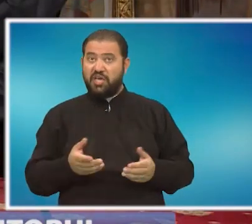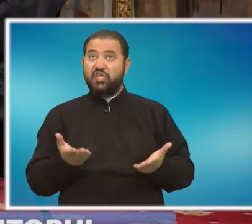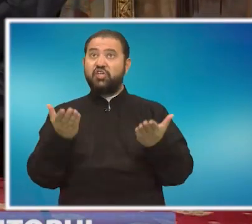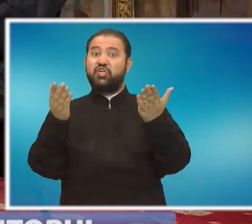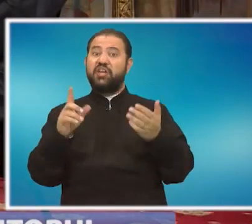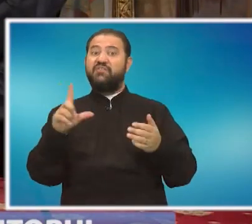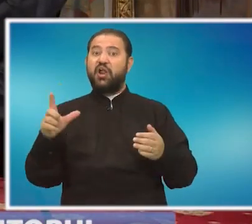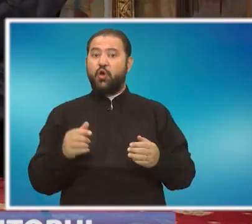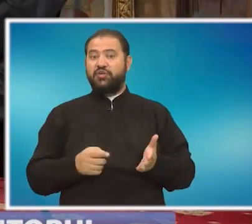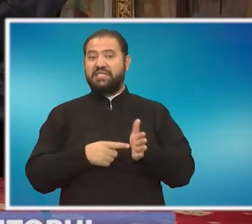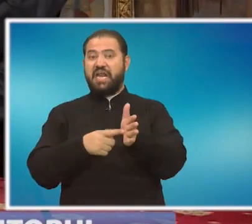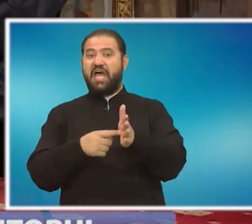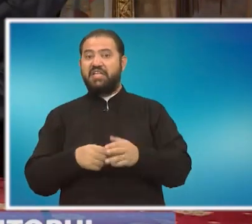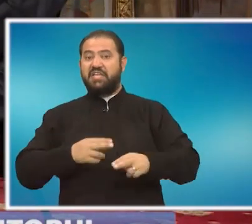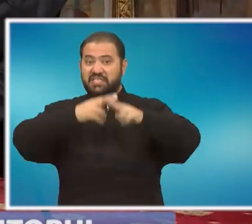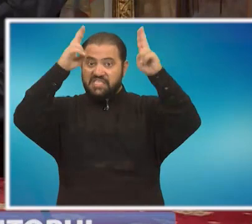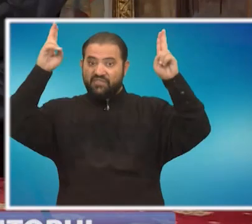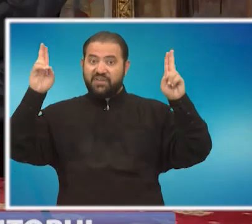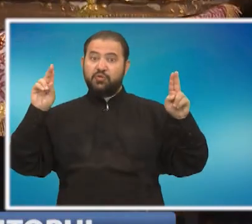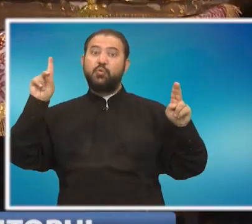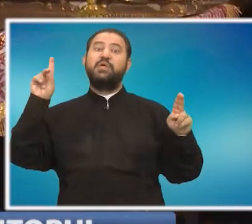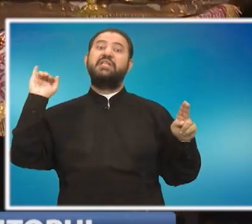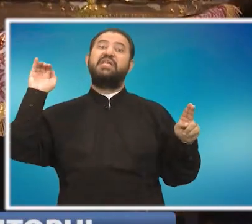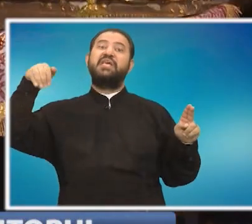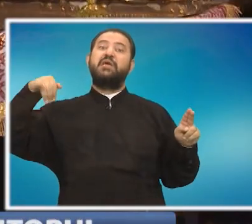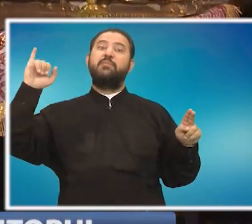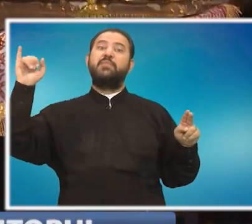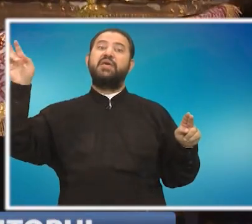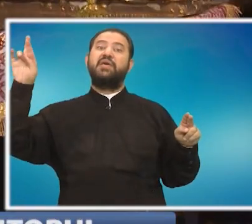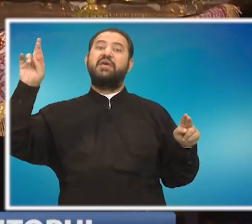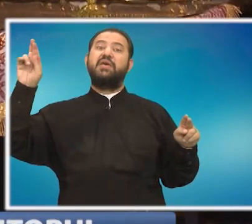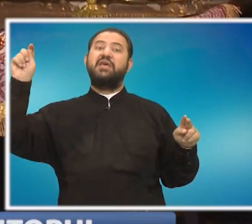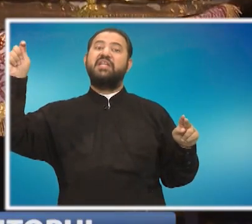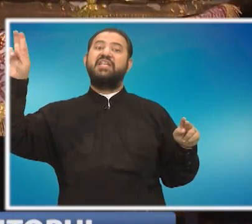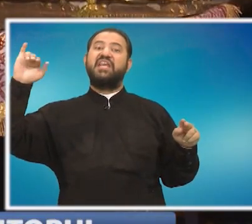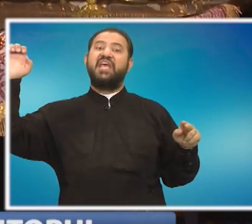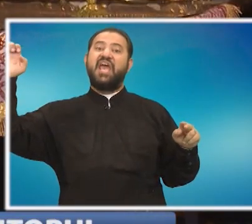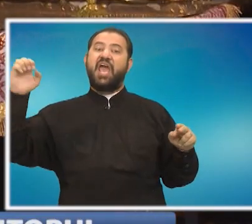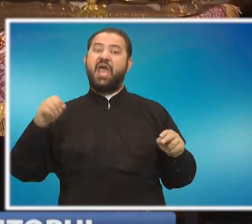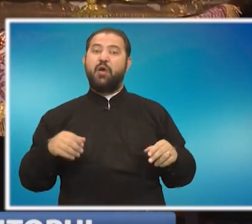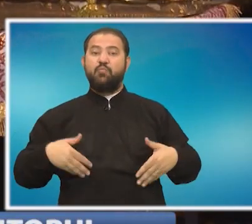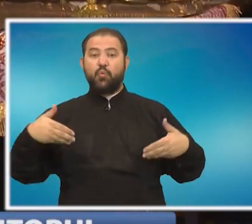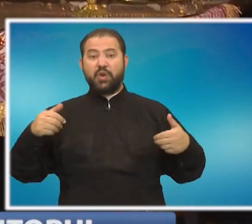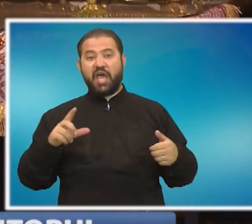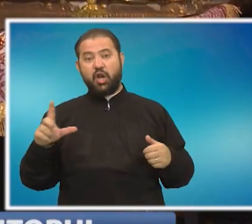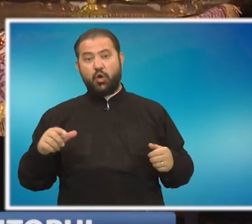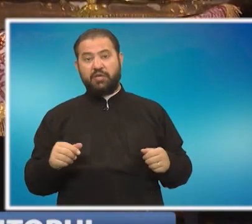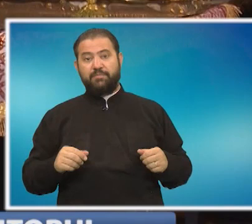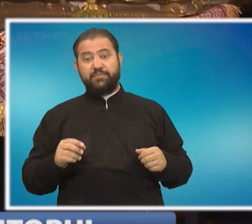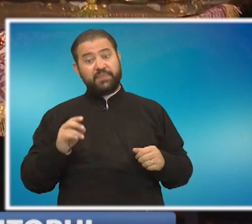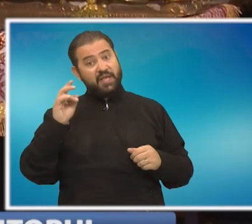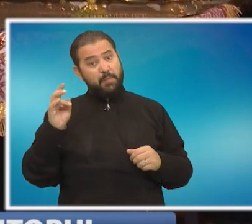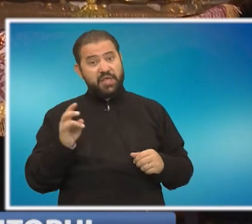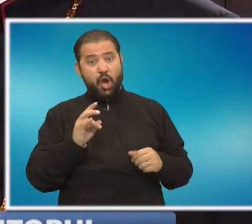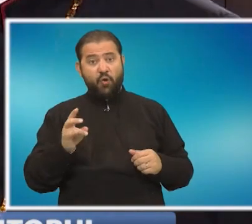Și le-a ajutat Dumnezeu și au venit în față și s-au închinat și s-au rugat. Și i-am